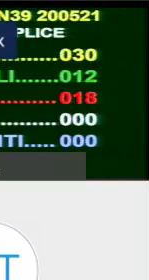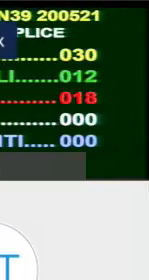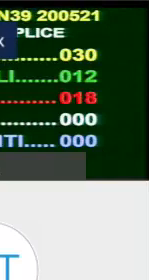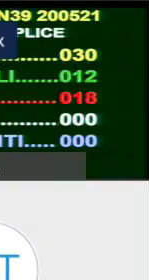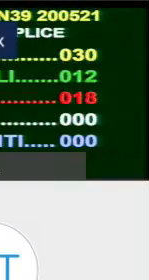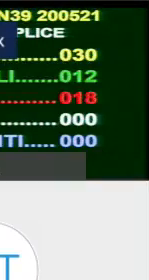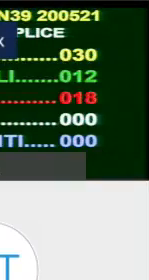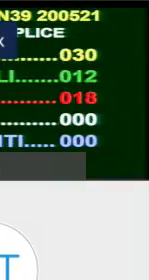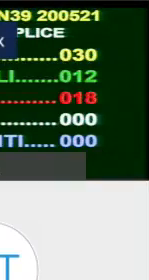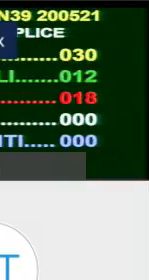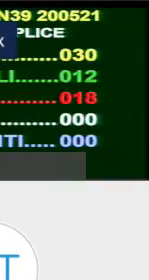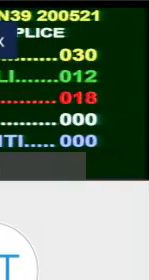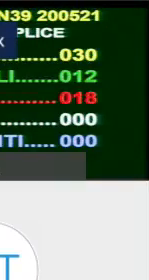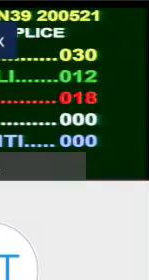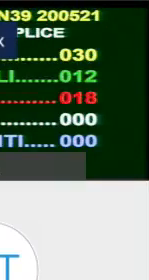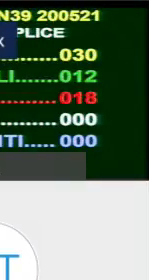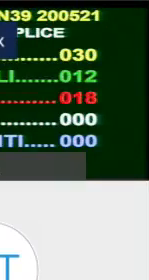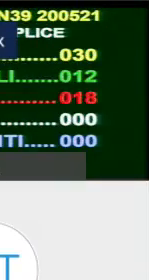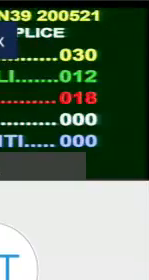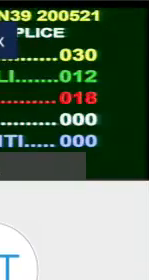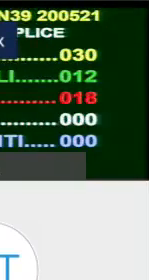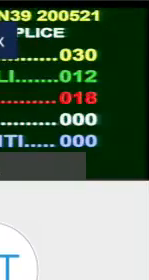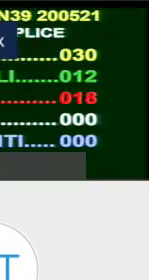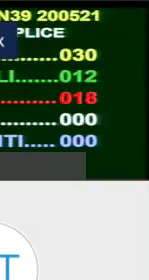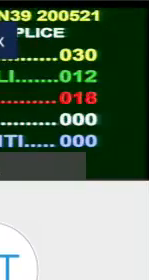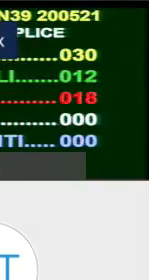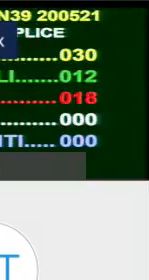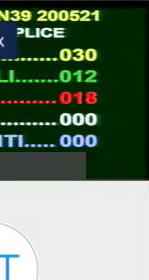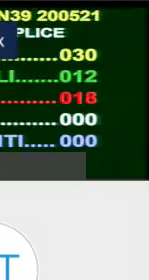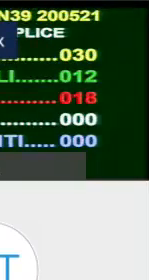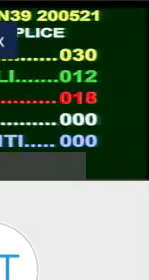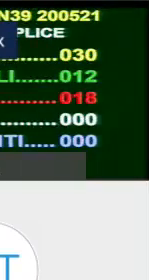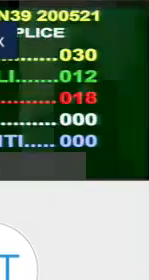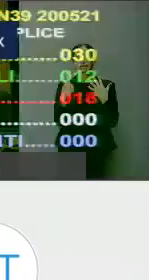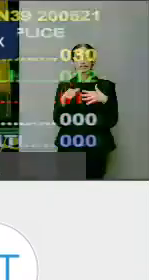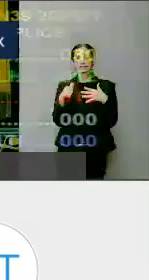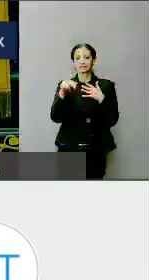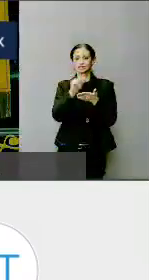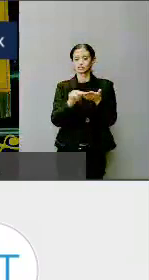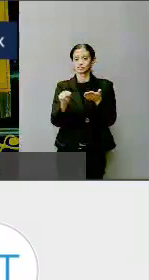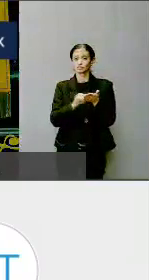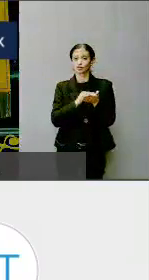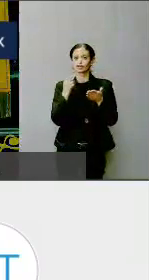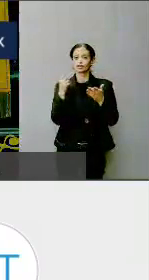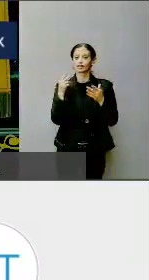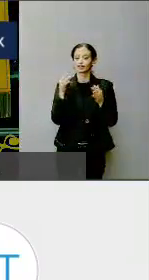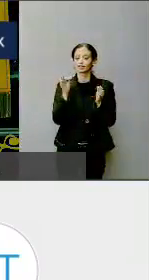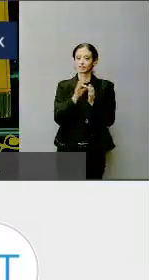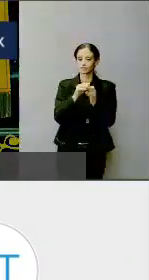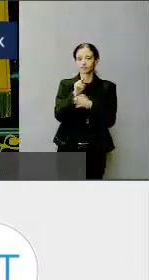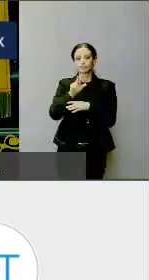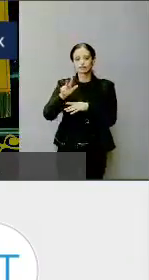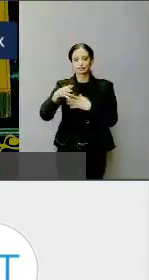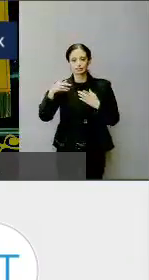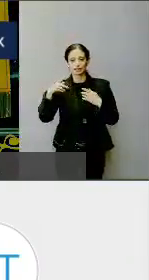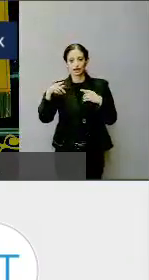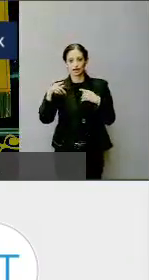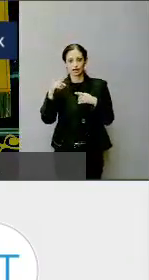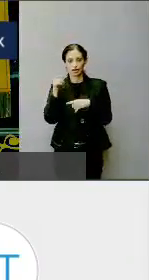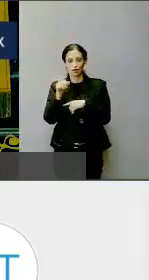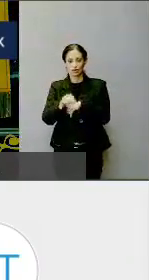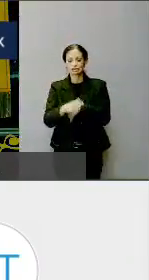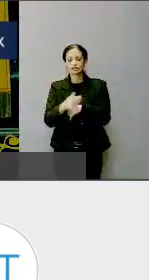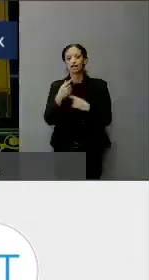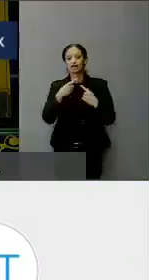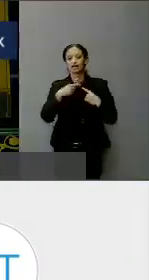tini favorevole 16 voti favorevoli 23 contrari il consiglio comunale respinge